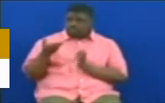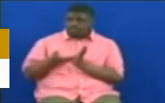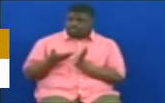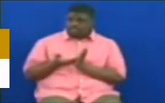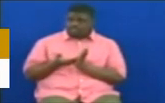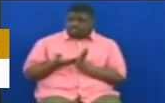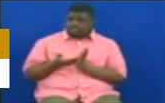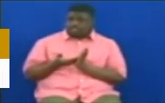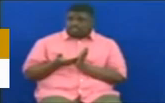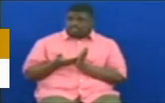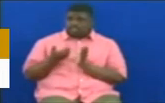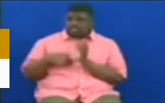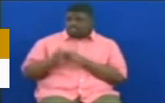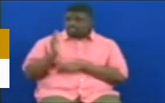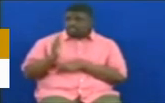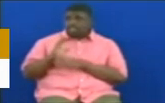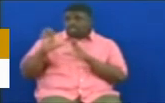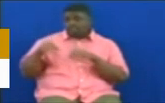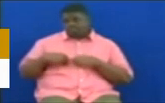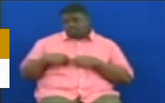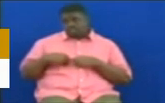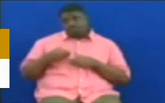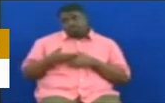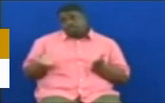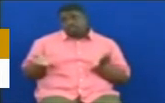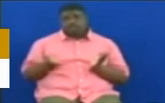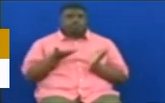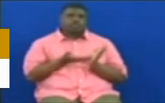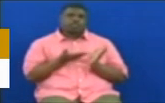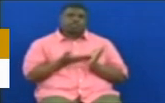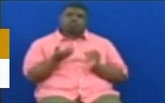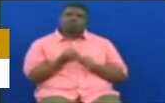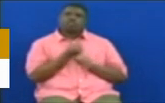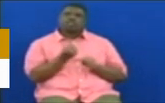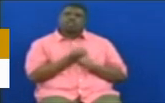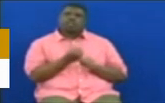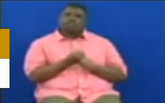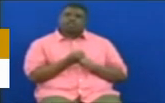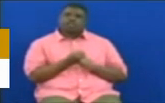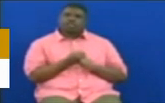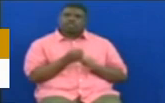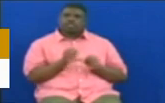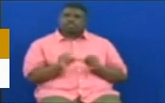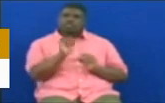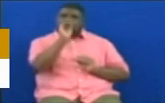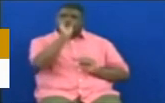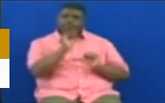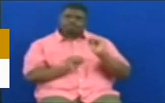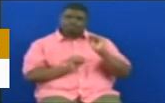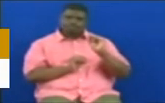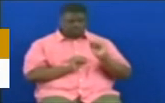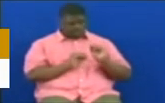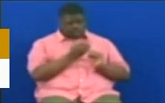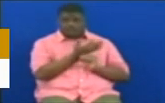kama serikali ikiafiki, basi napendekeza kufanyike numbering kwa upya,